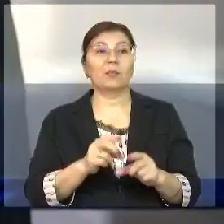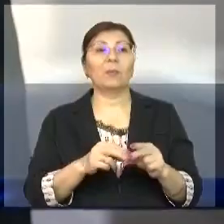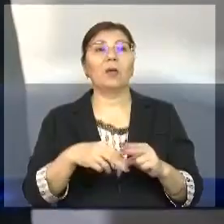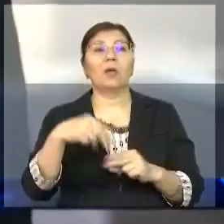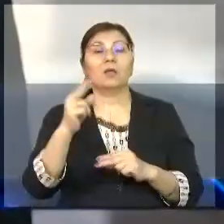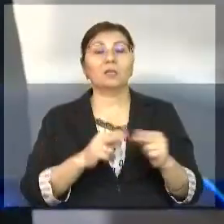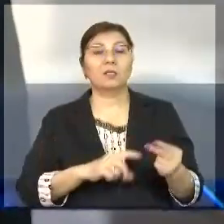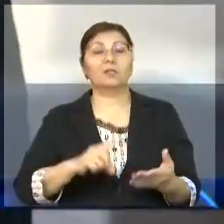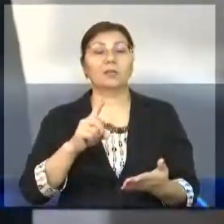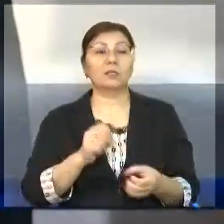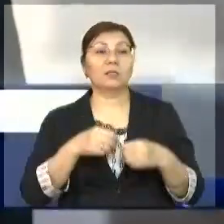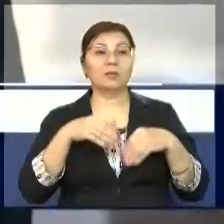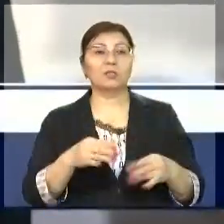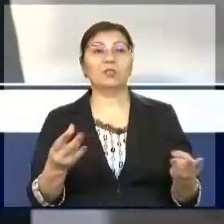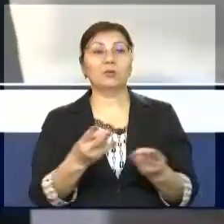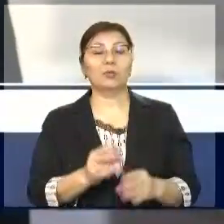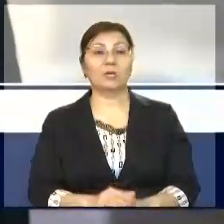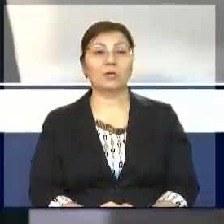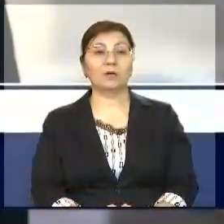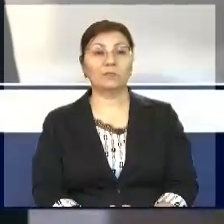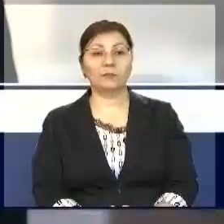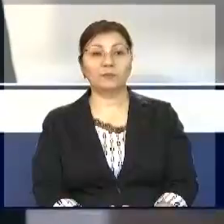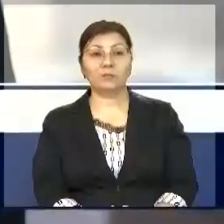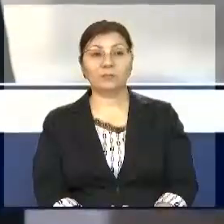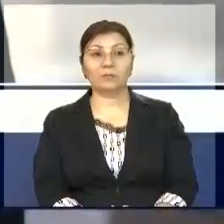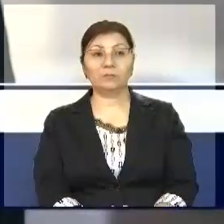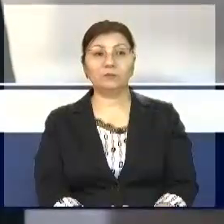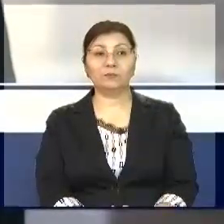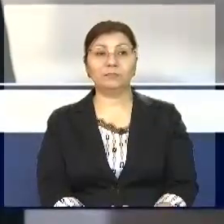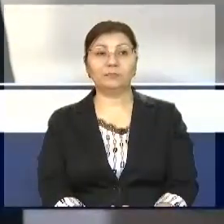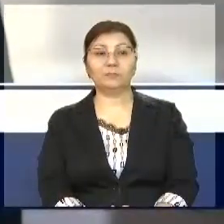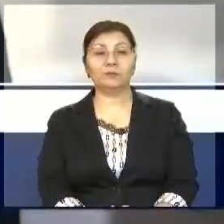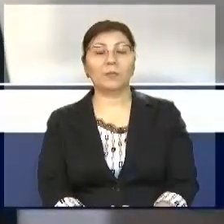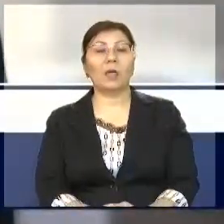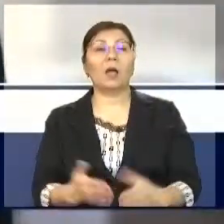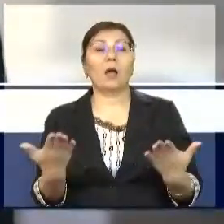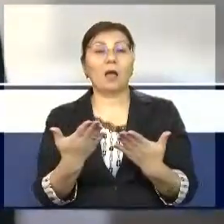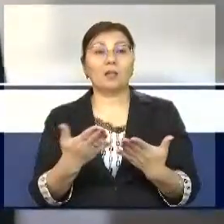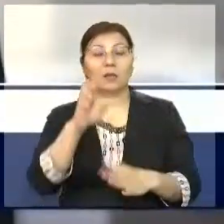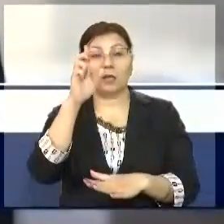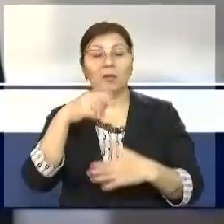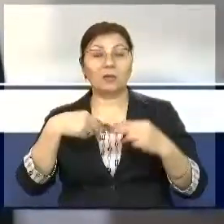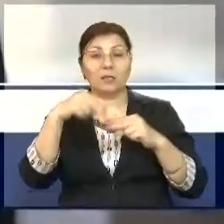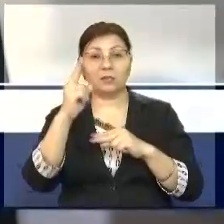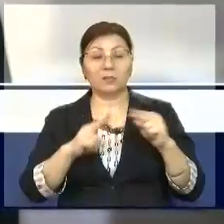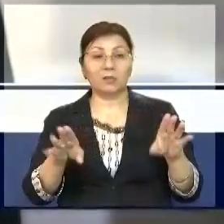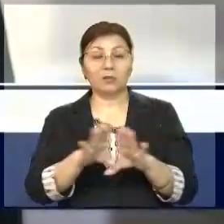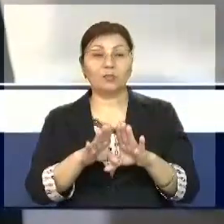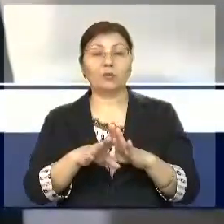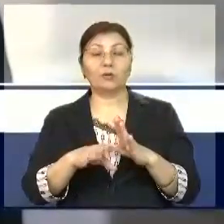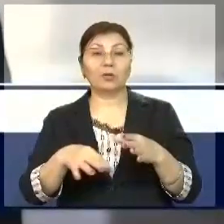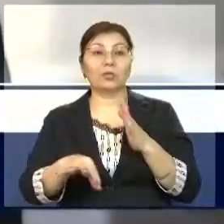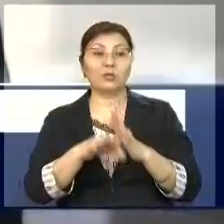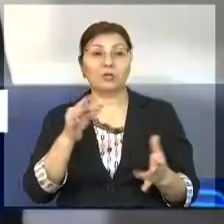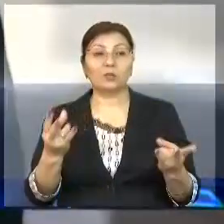керек. Қай ел салу керек? Соны таңдап шешіп алуымыз керек. Мысалға Россиямен келісу керек па?